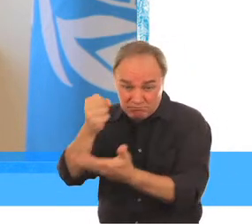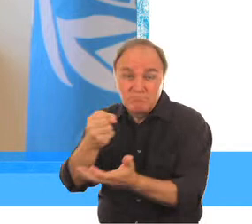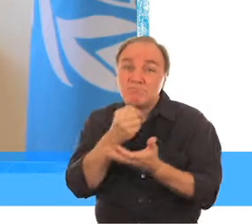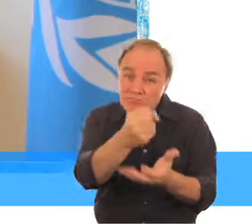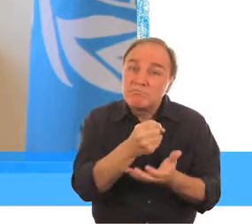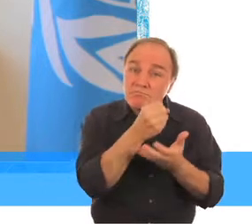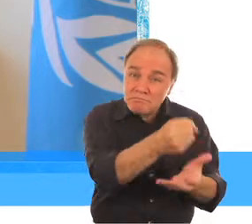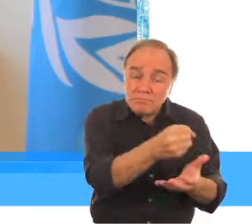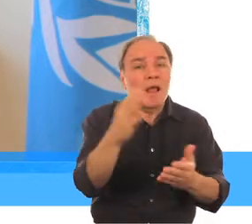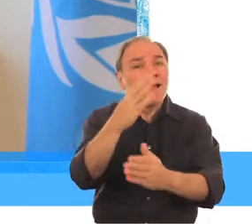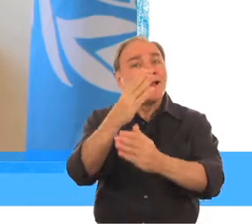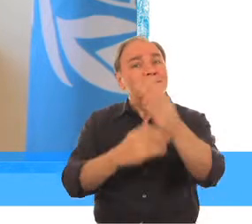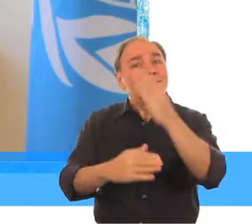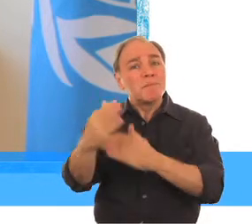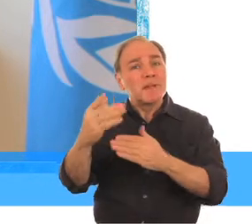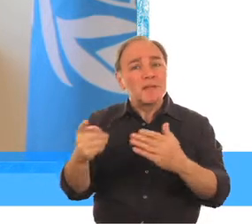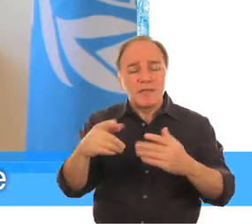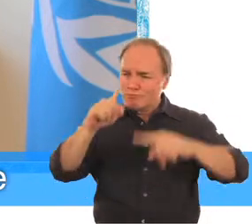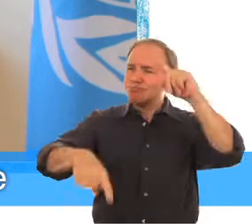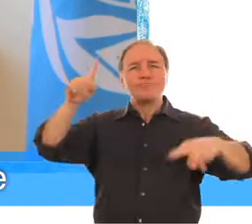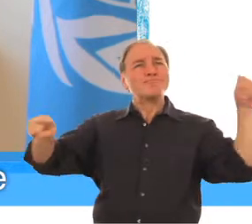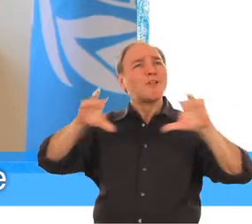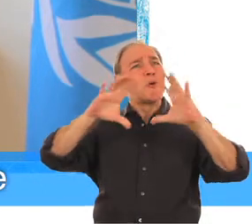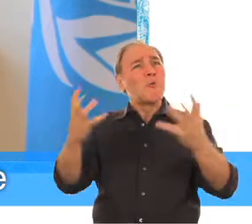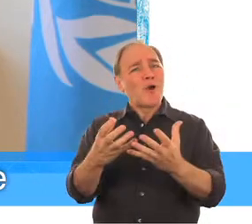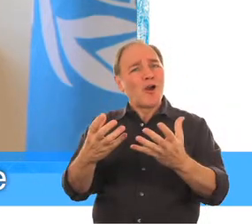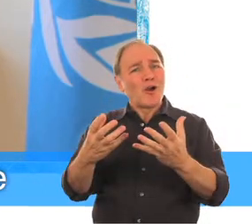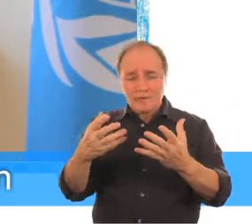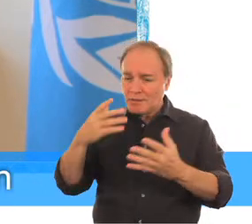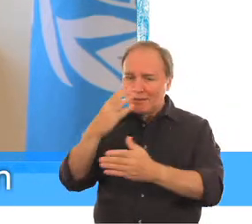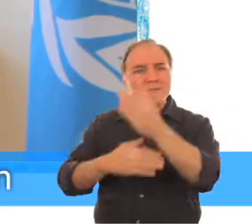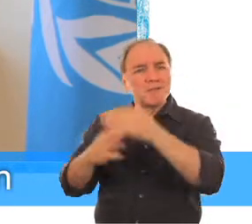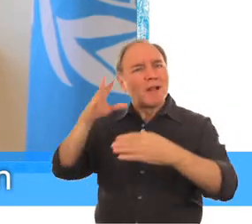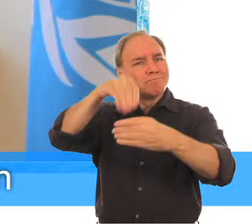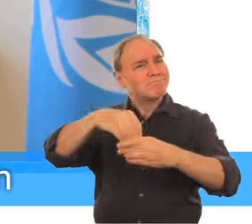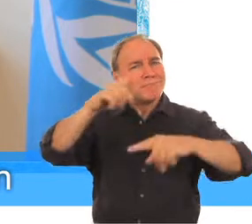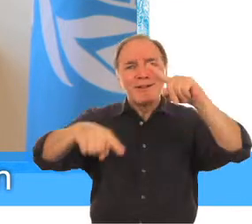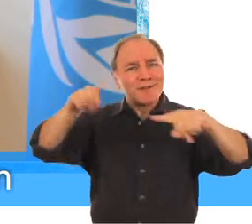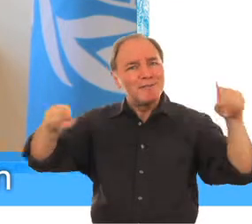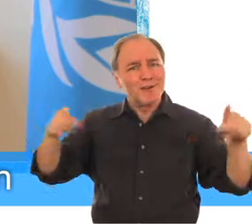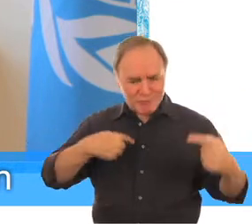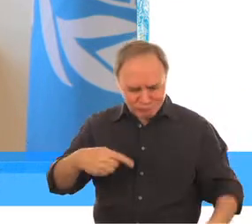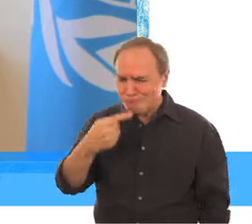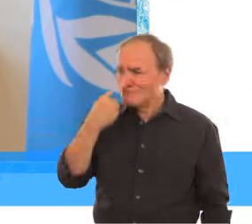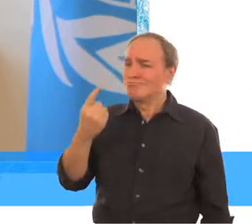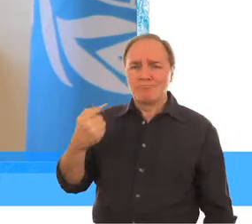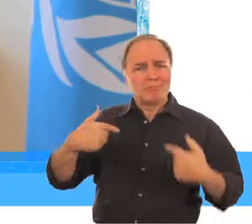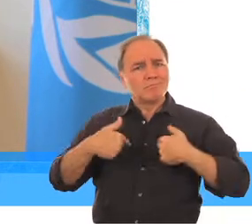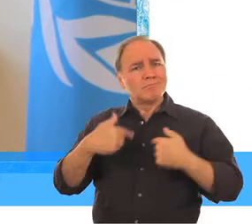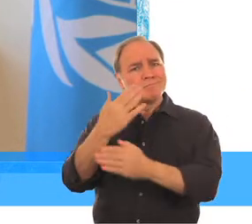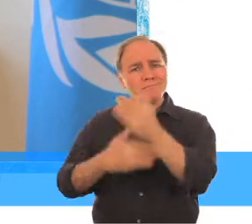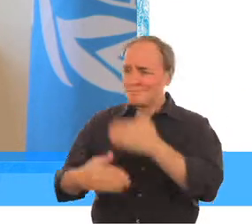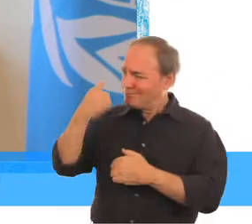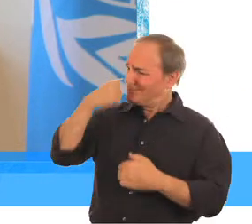notre cycle de programme. Le handicap fait bel et bien partie de notre diversité. Il fait partie de notre organisation et de chaque